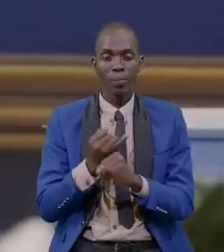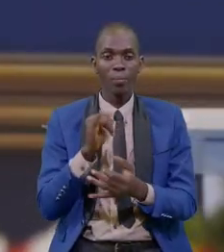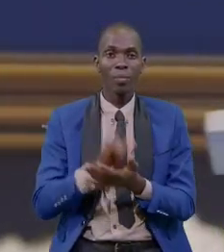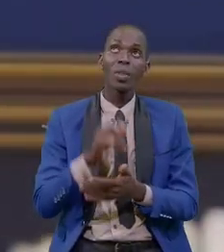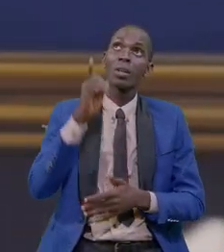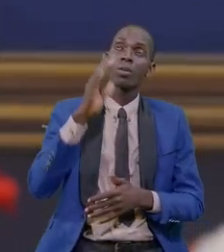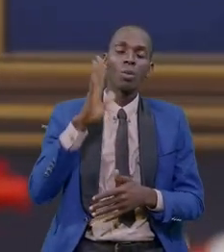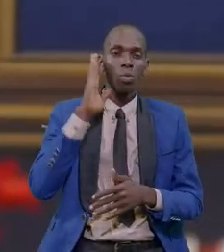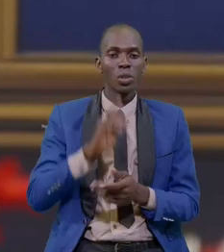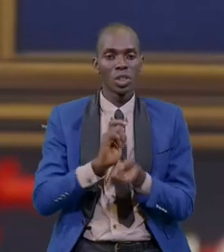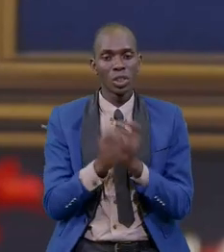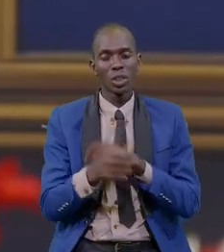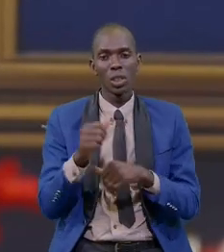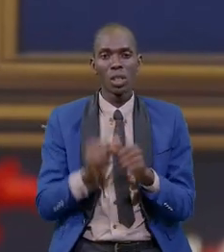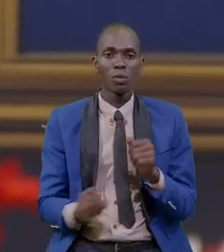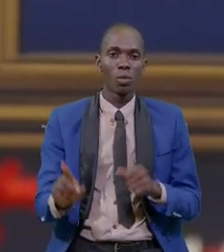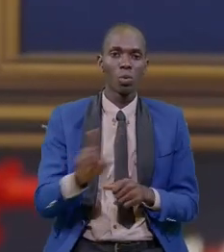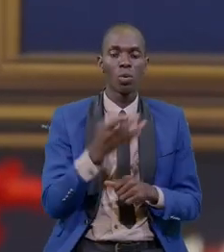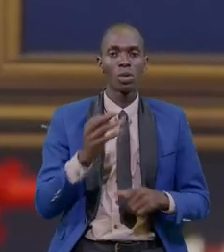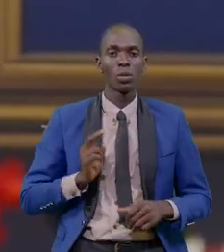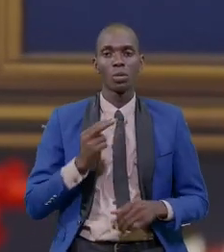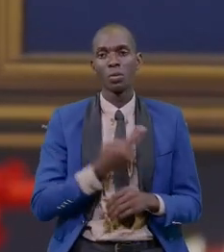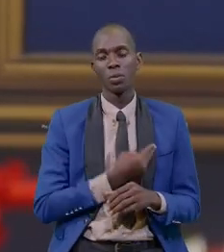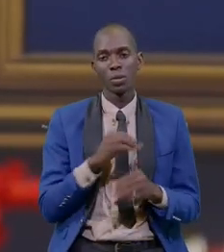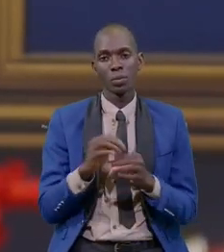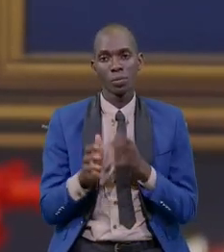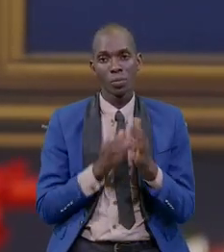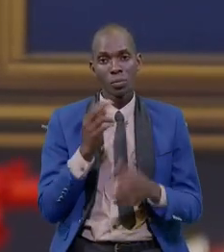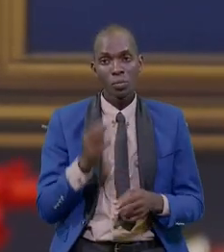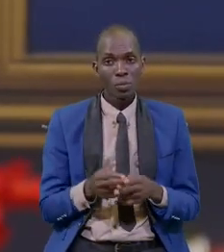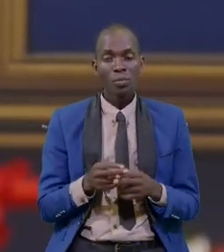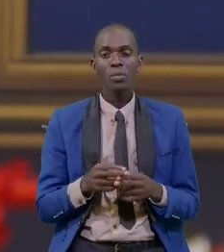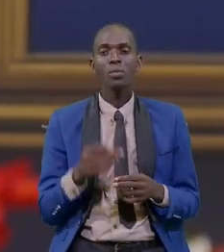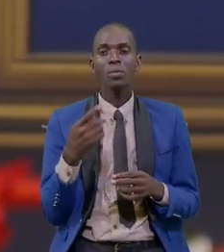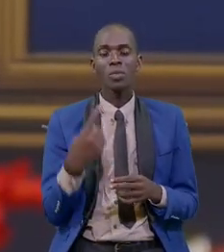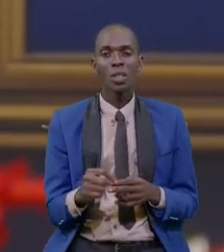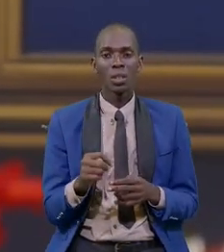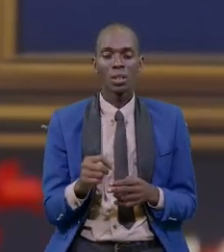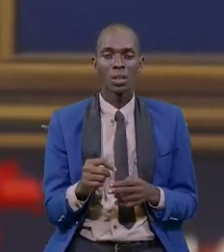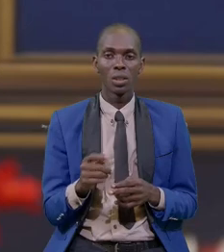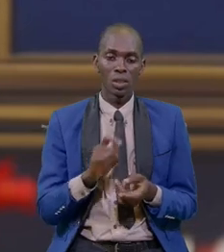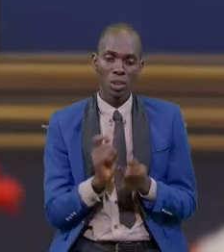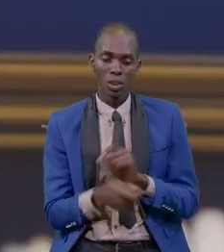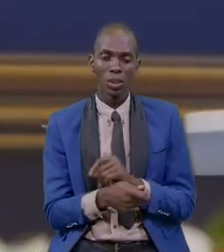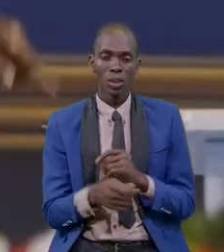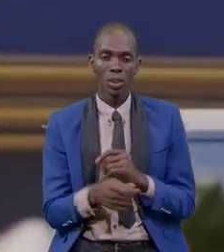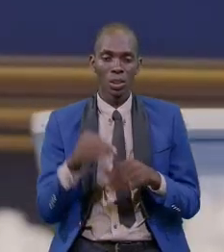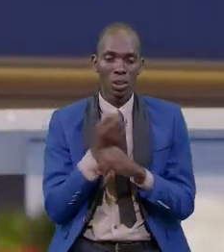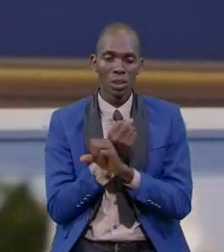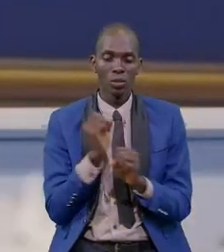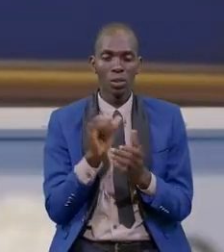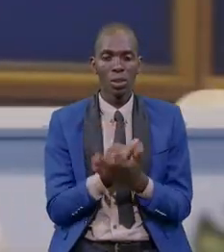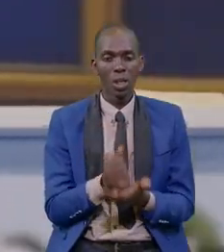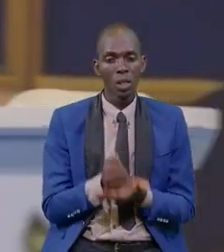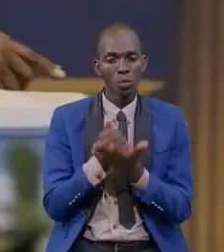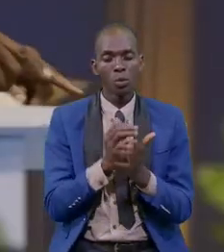de changement international, le Seigneur va changer chacun de nous. Le changement du salut vous prépare pour le ciel. Mais il y